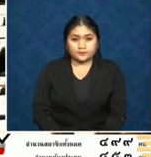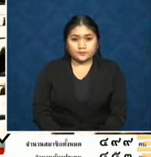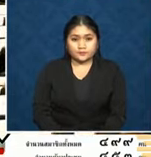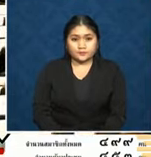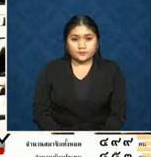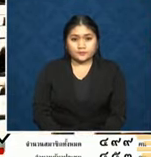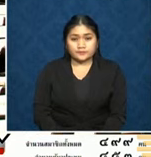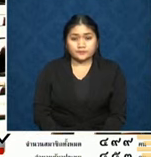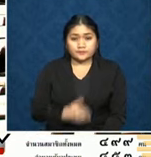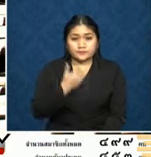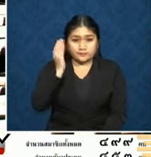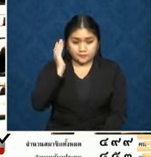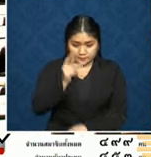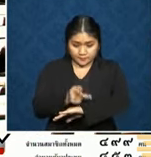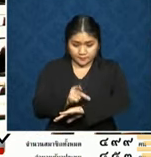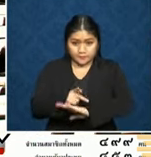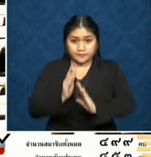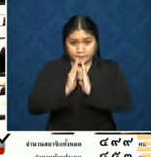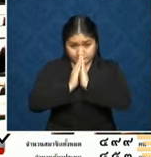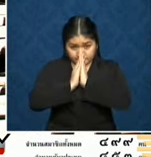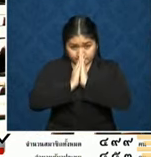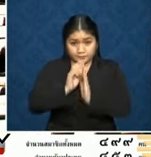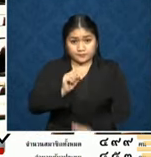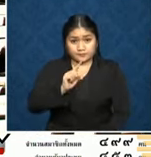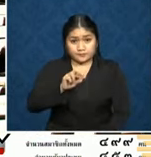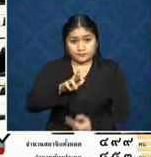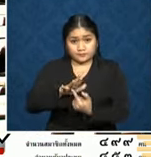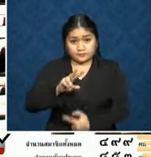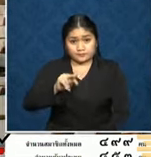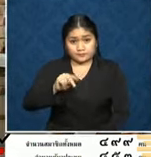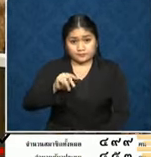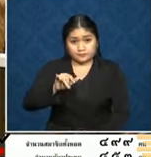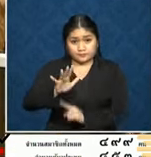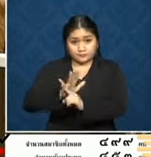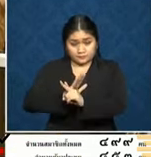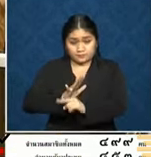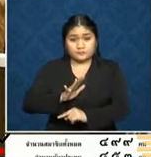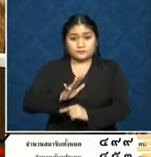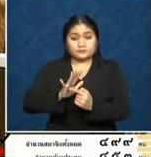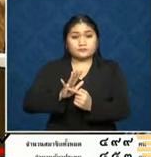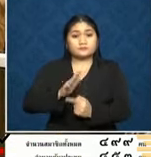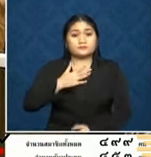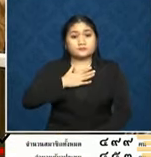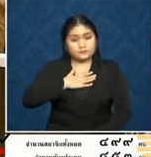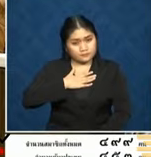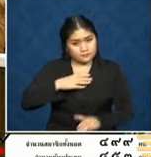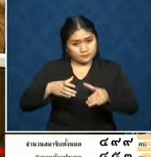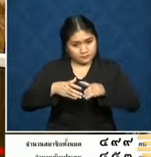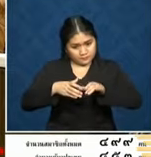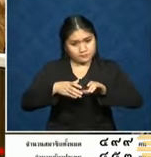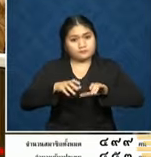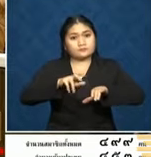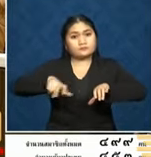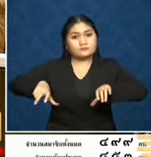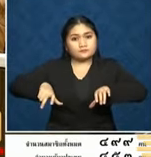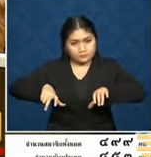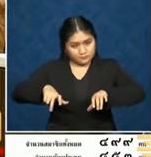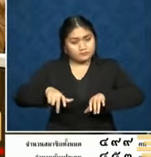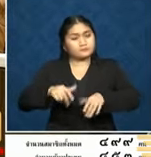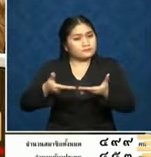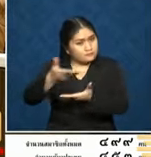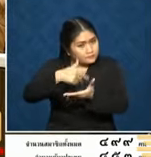เรียนท่านประธานที่เคารพครับผมสรัญทิมสุวรรณสมาชิกสภาผู้แทนราษฎรจังหวัดเลยพรรคเพื่อไทยขอเสนอระยะเวลาพิจารณา90วัน